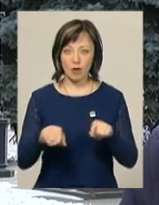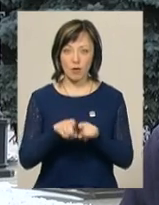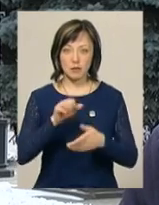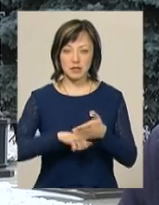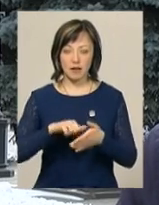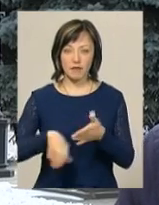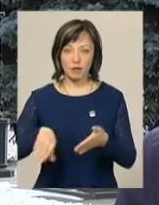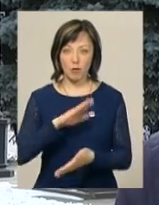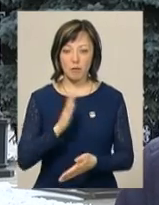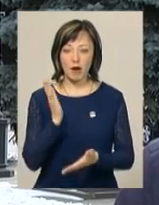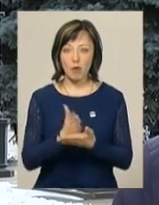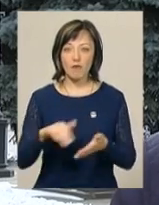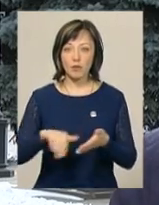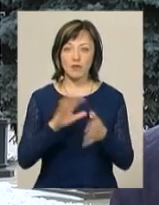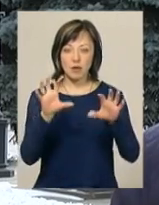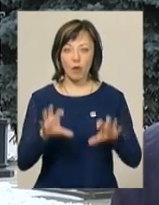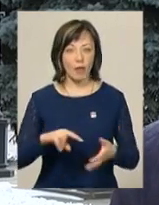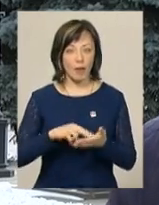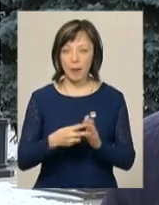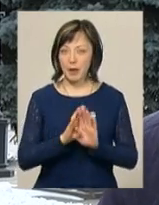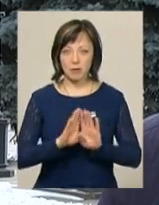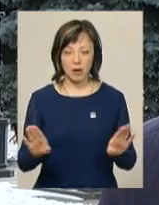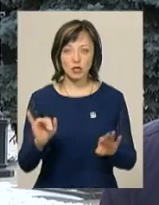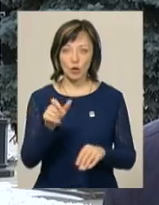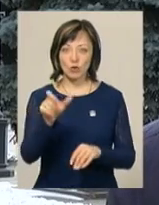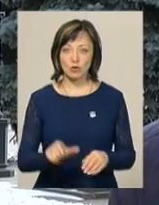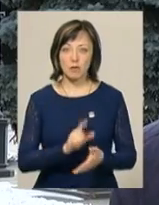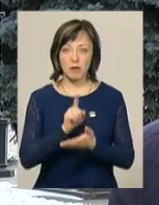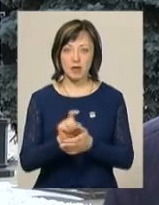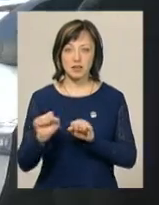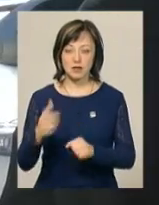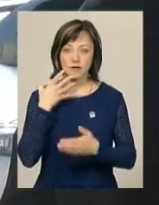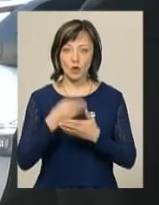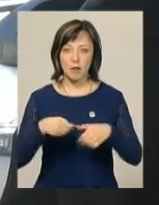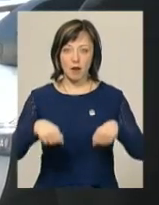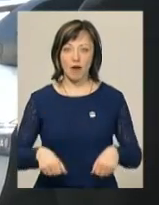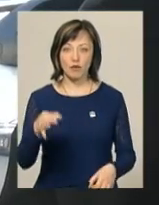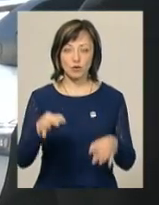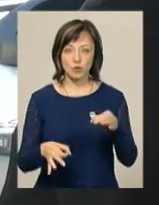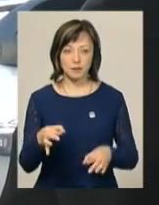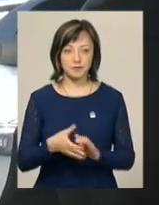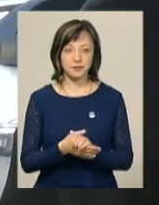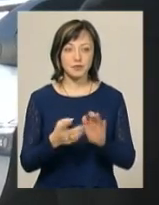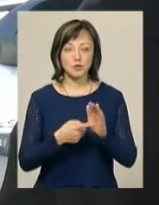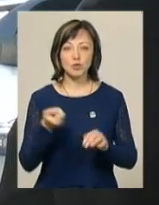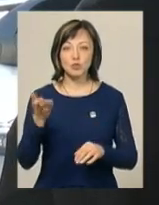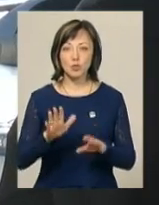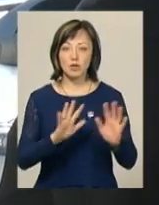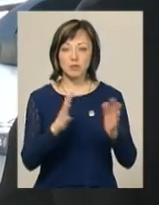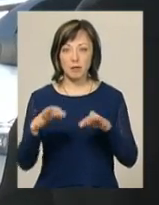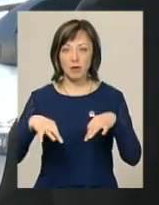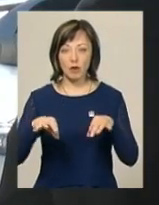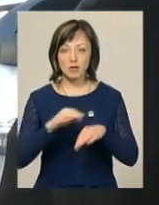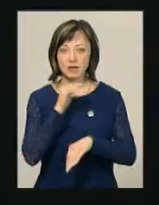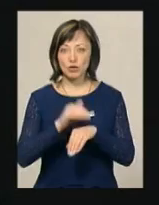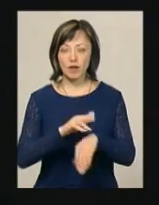відмови. Тобто, прямої відмови з законом не передбачено і особа має захищати своє право у суді». Шість сотень дорожньо-транспортних пригод від початку року